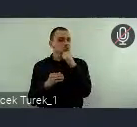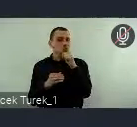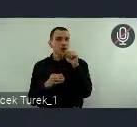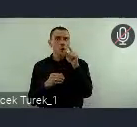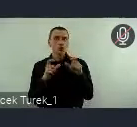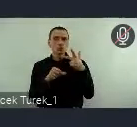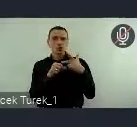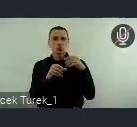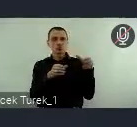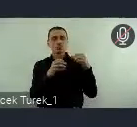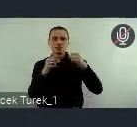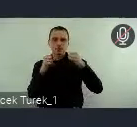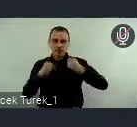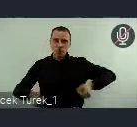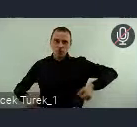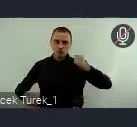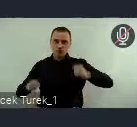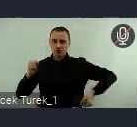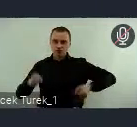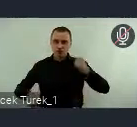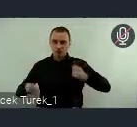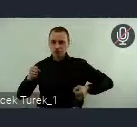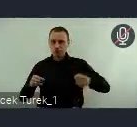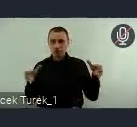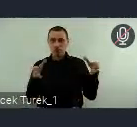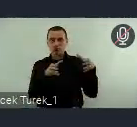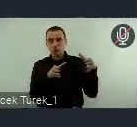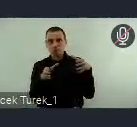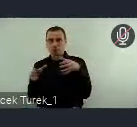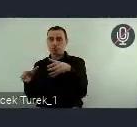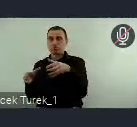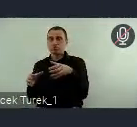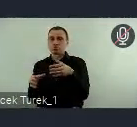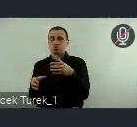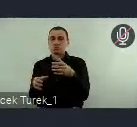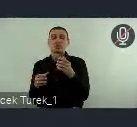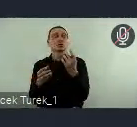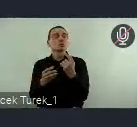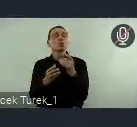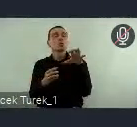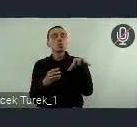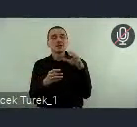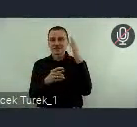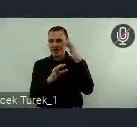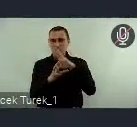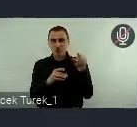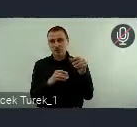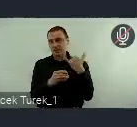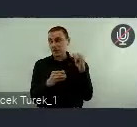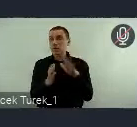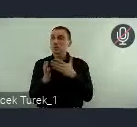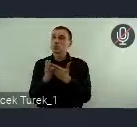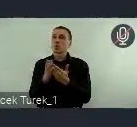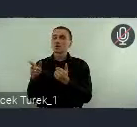na Nordic Walking to powiedzmy jeżeli też zamkniętej grupy odbiorców znana nam to tam jest inna sytuacja jeśli mamy